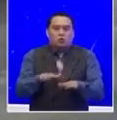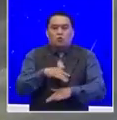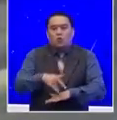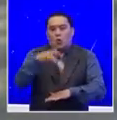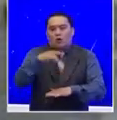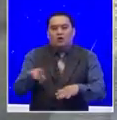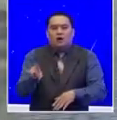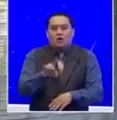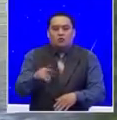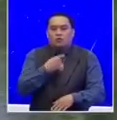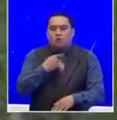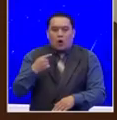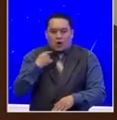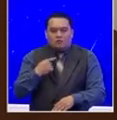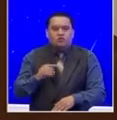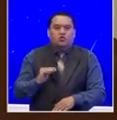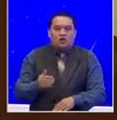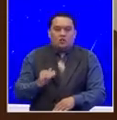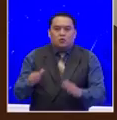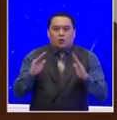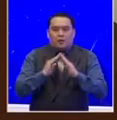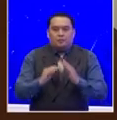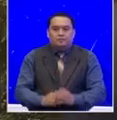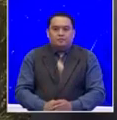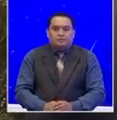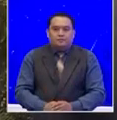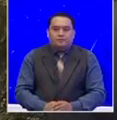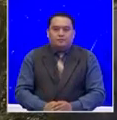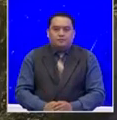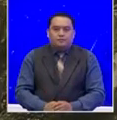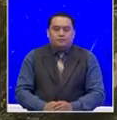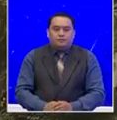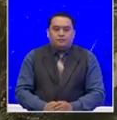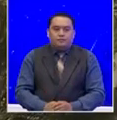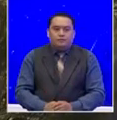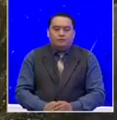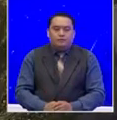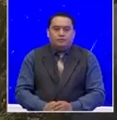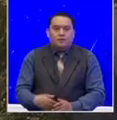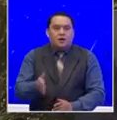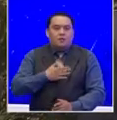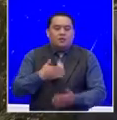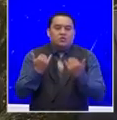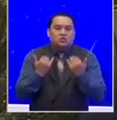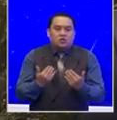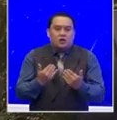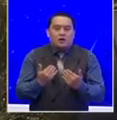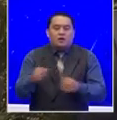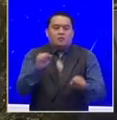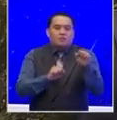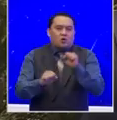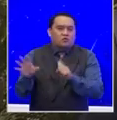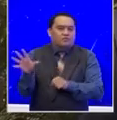многоэтажных районах областного центра, но и в частном секторе. Мы уже на сегодняшний день продезинфицировали